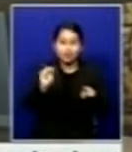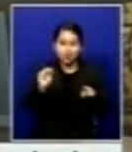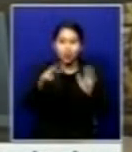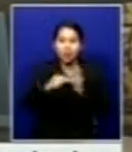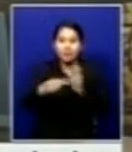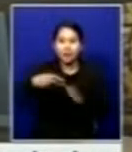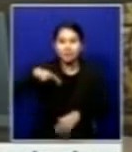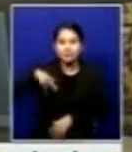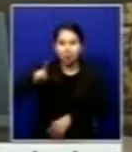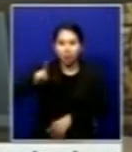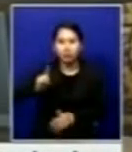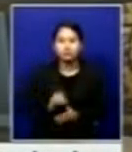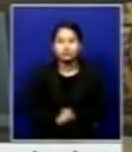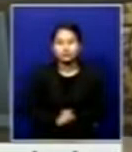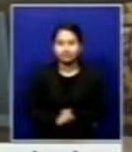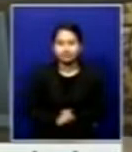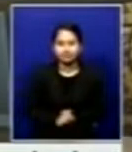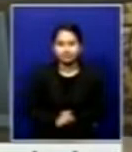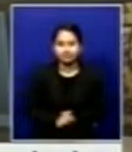ได้รับ